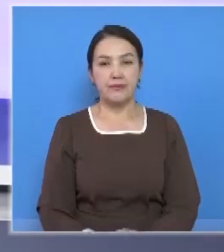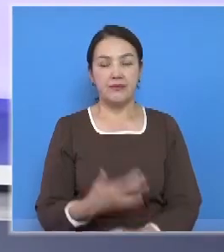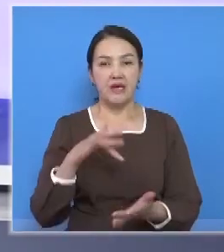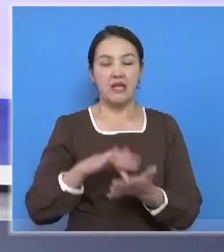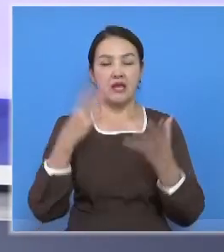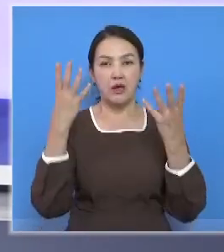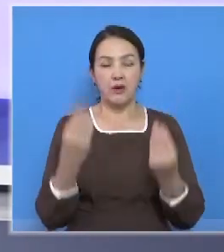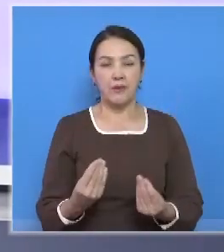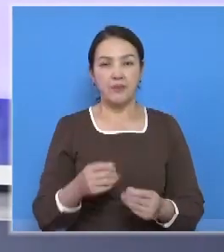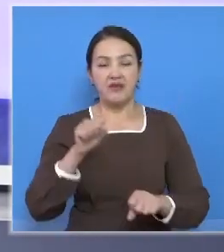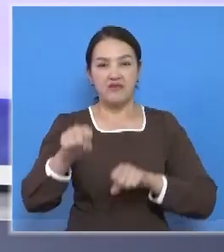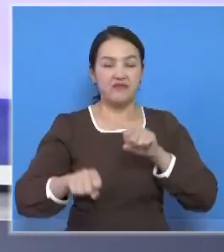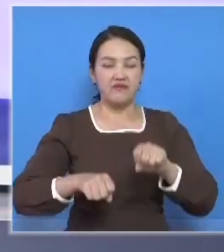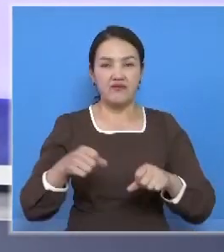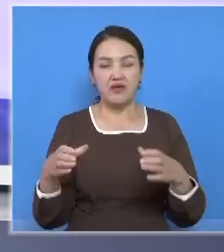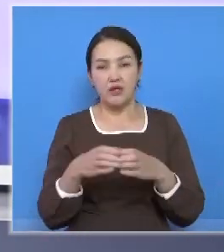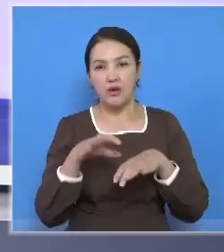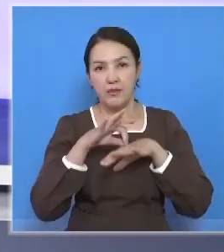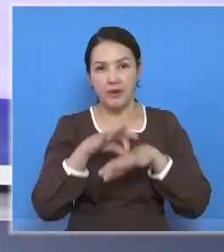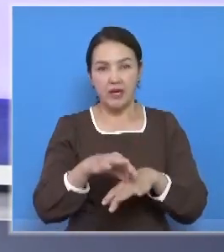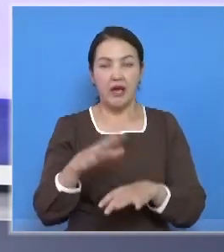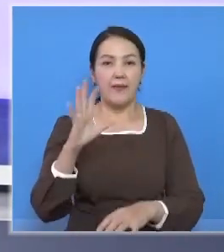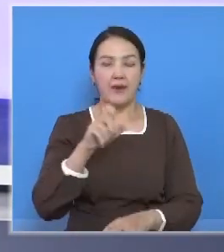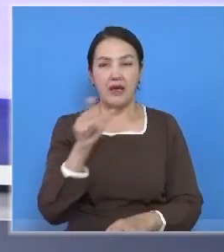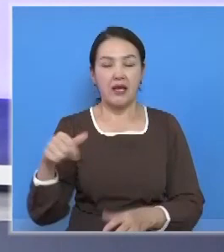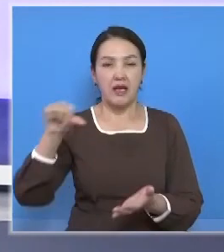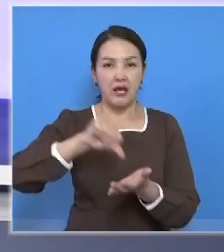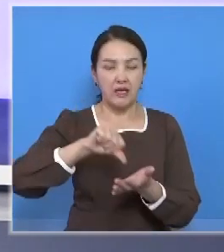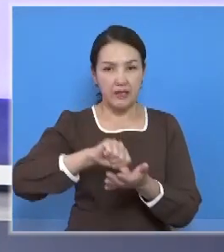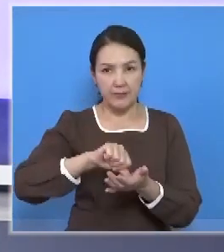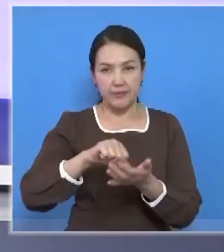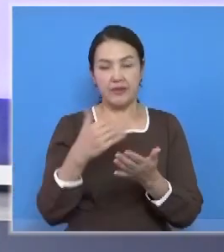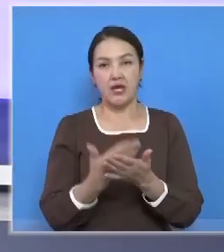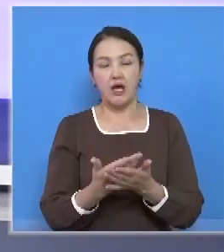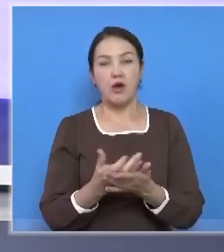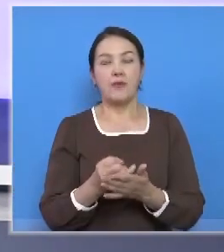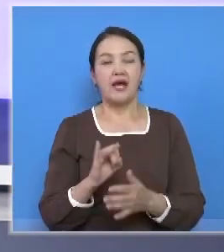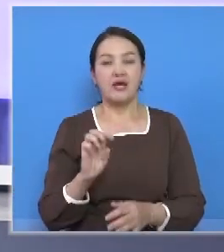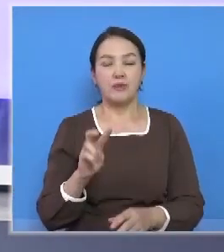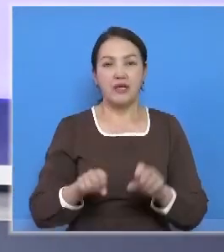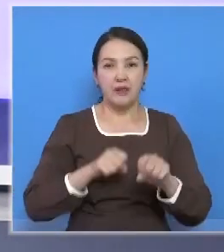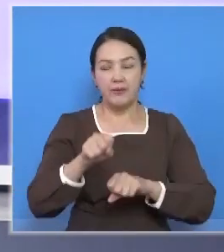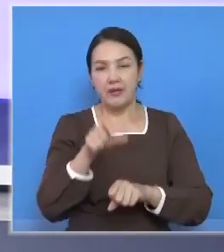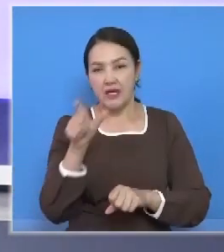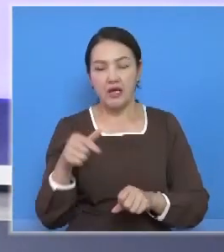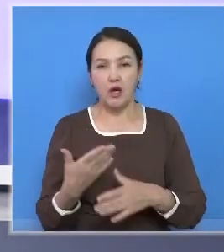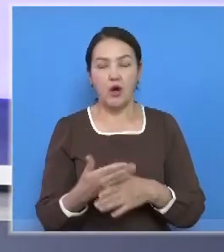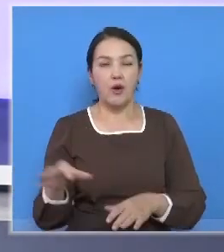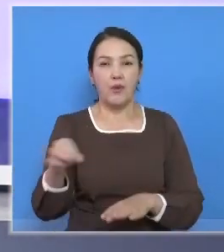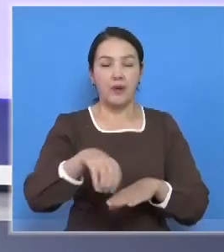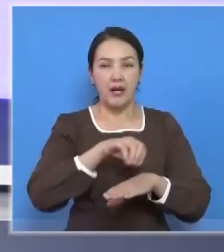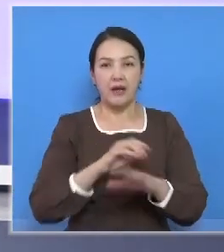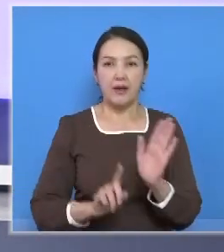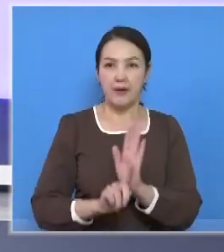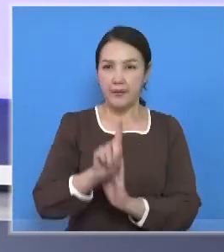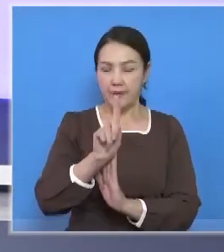Қала күніне орай велошеру ұйымдастырылды. Шараға 500-ден астам ақтөбелік қатысты. Әуесқой велошабандоздардың көшін облыс әкімі